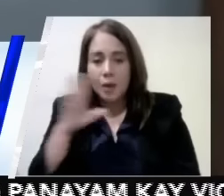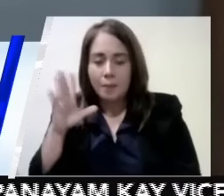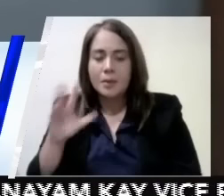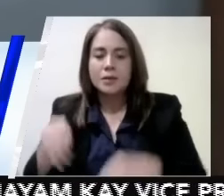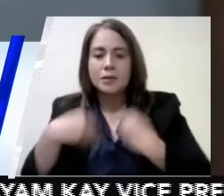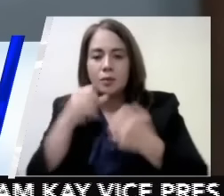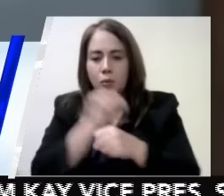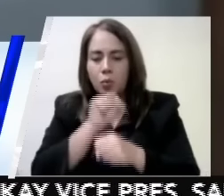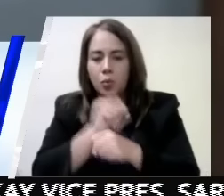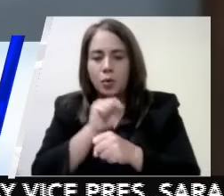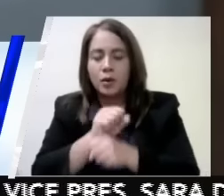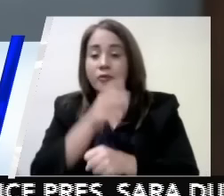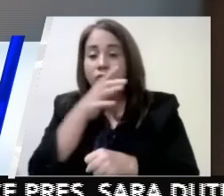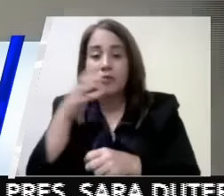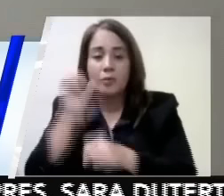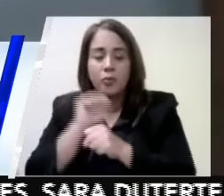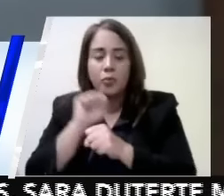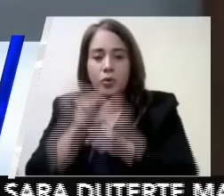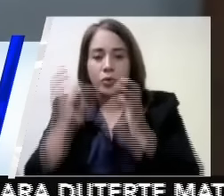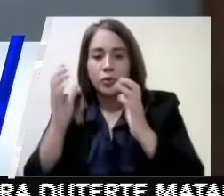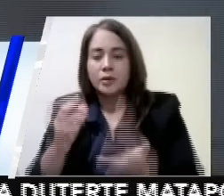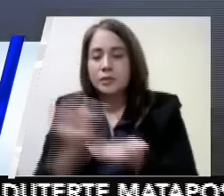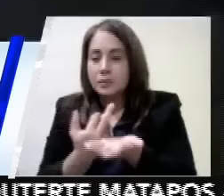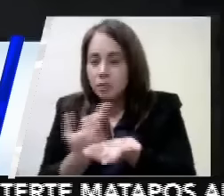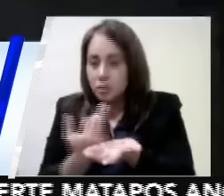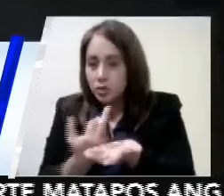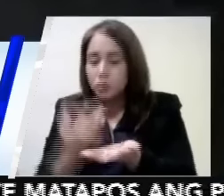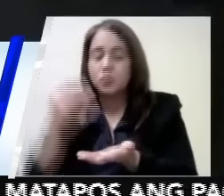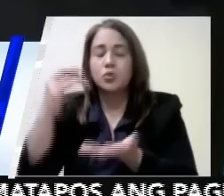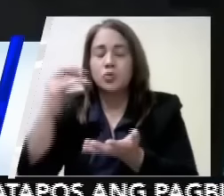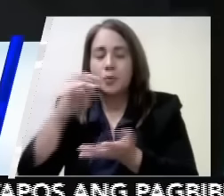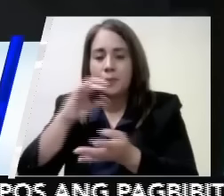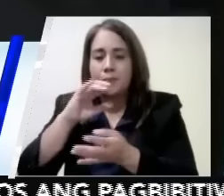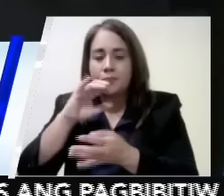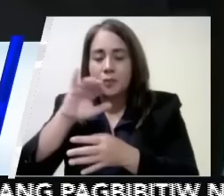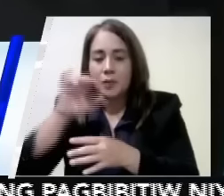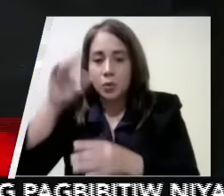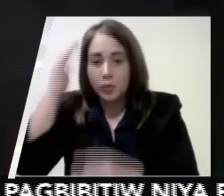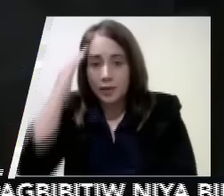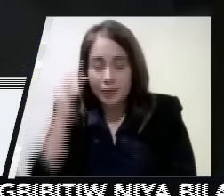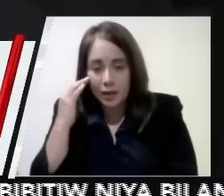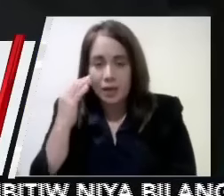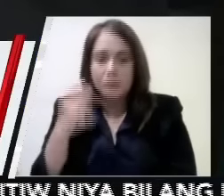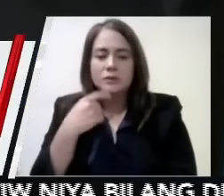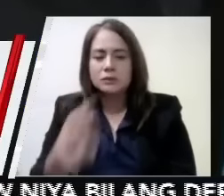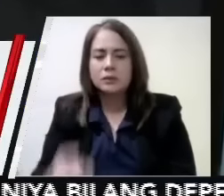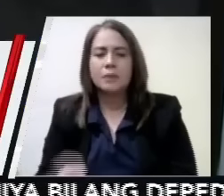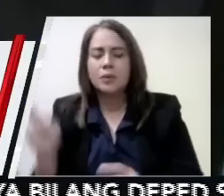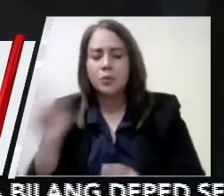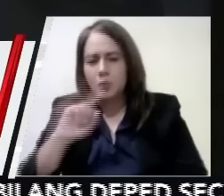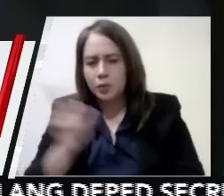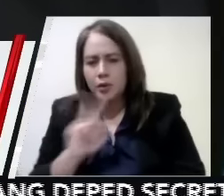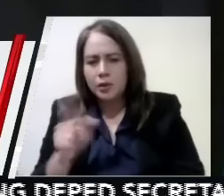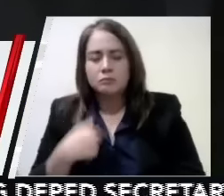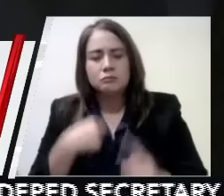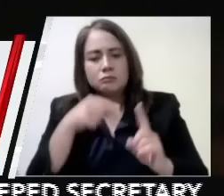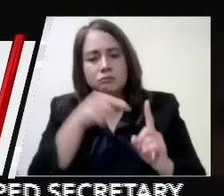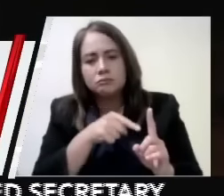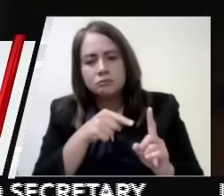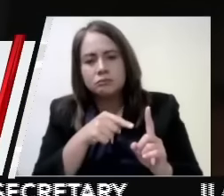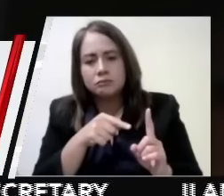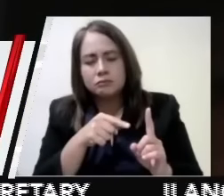farm workers sa Jeju Island sa South Korea. Isa naman po siya nagtiwala kasi nga po, yung isa sa kasamahan po namin, kamag-anak po